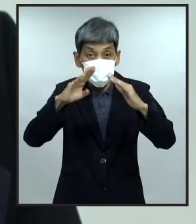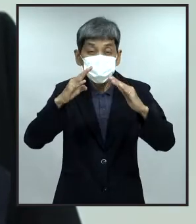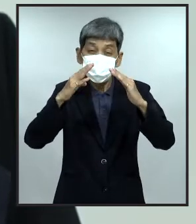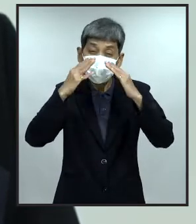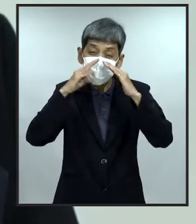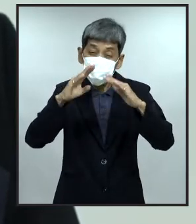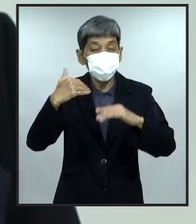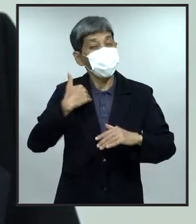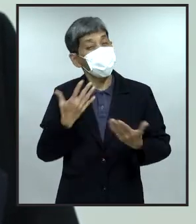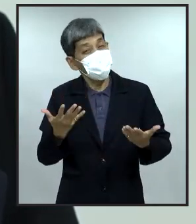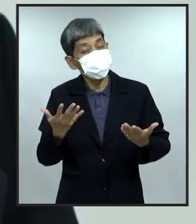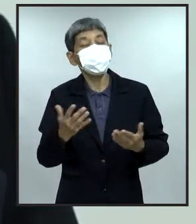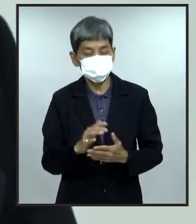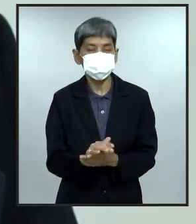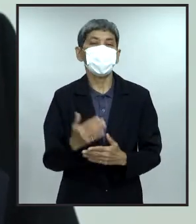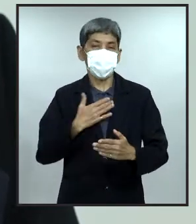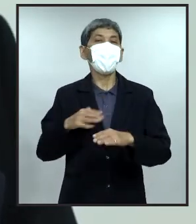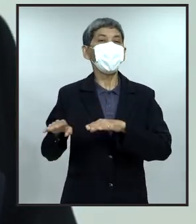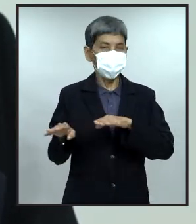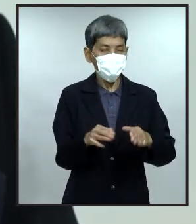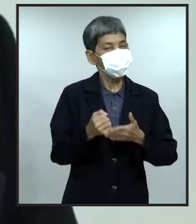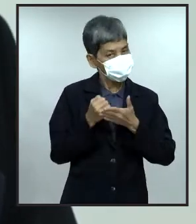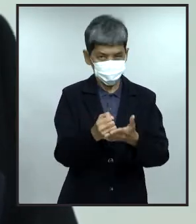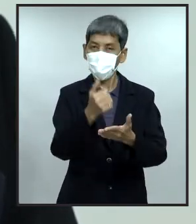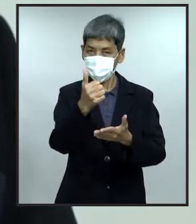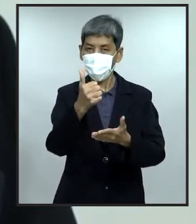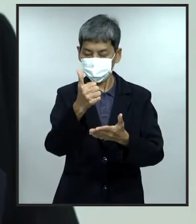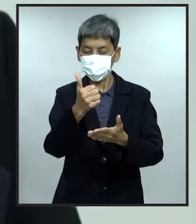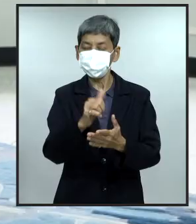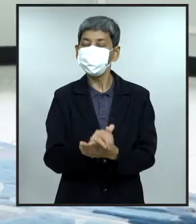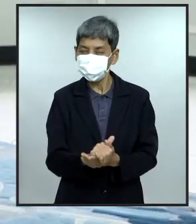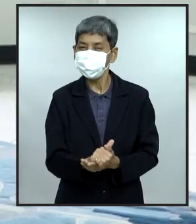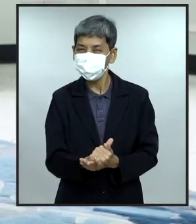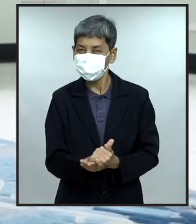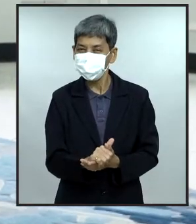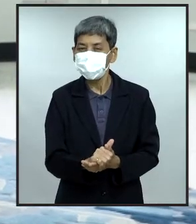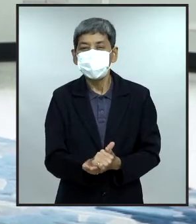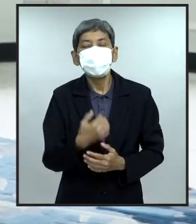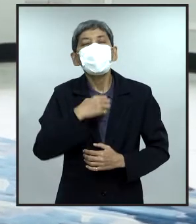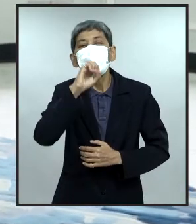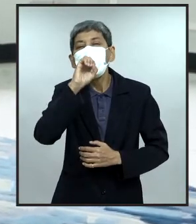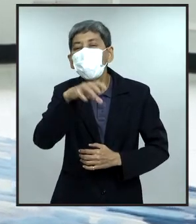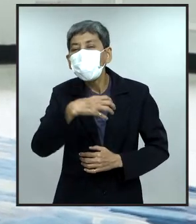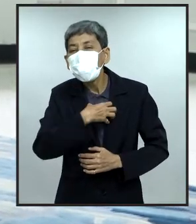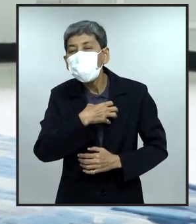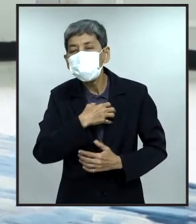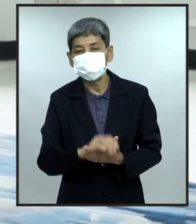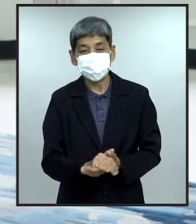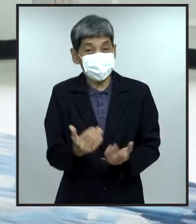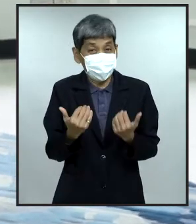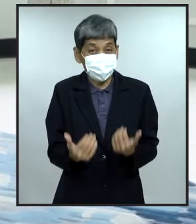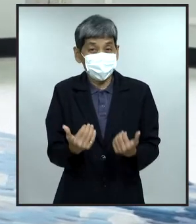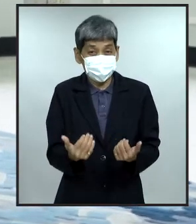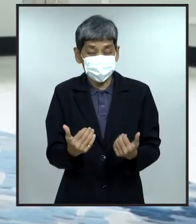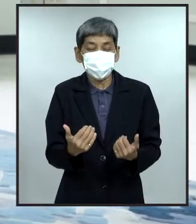มีอะไรเราก็พร้อมที่จะรับต่อนะครับ ครับ ก็ อยากจะบอกว่าอันนี้เราก็ต้อง